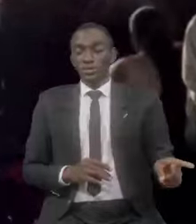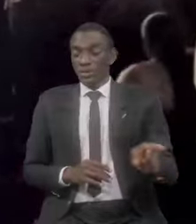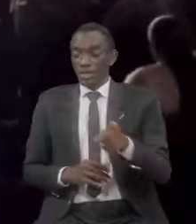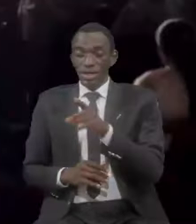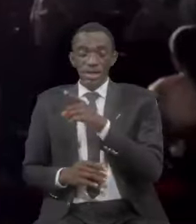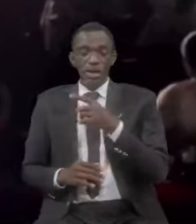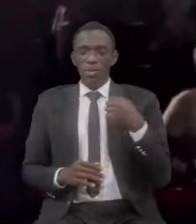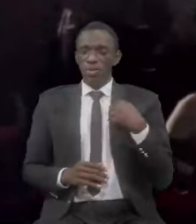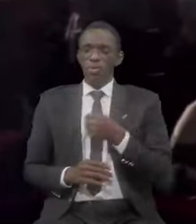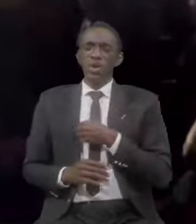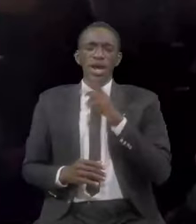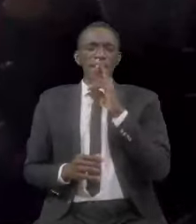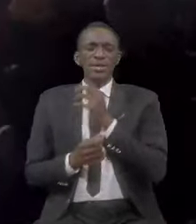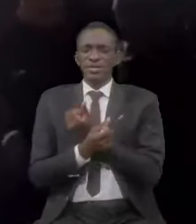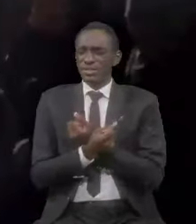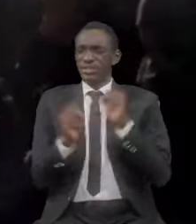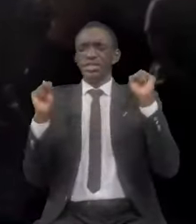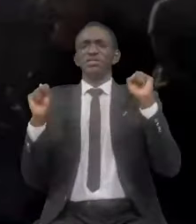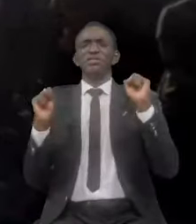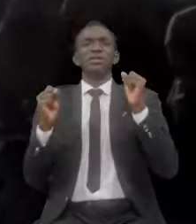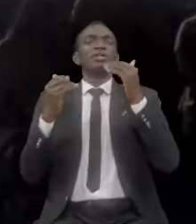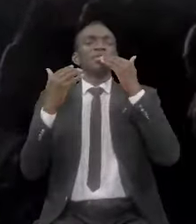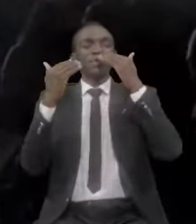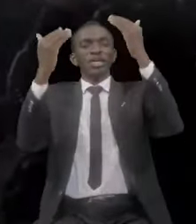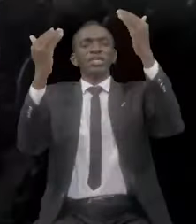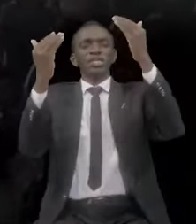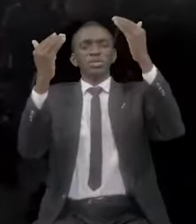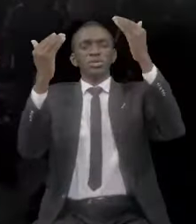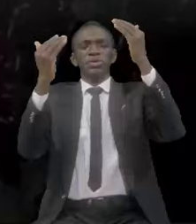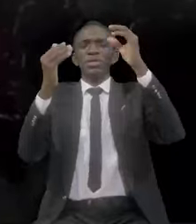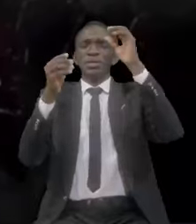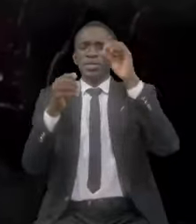Ils sont sauvés. Merci.